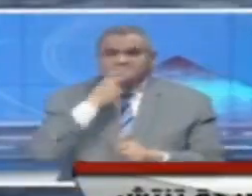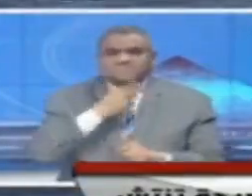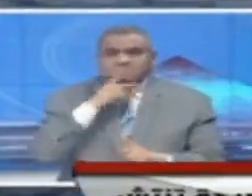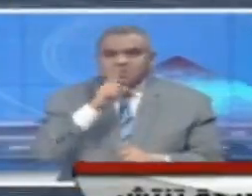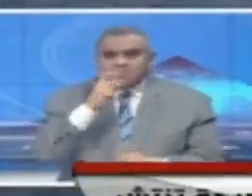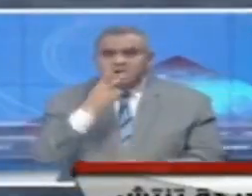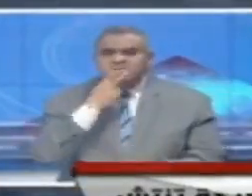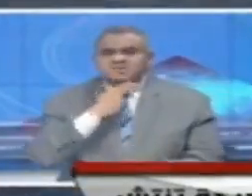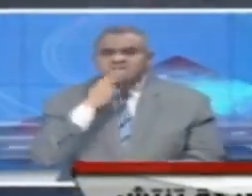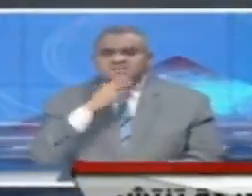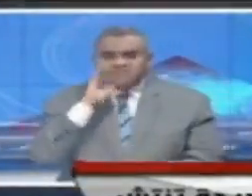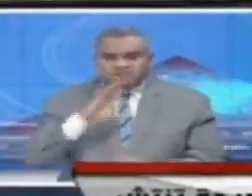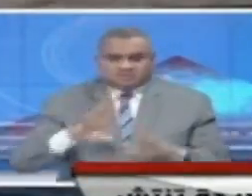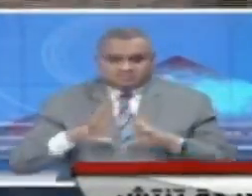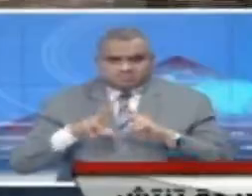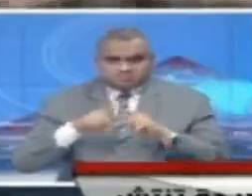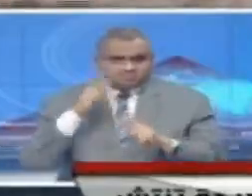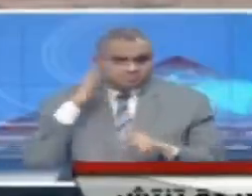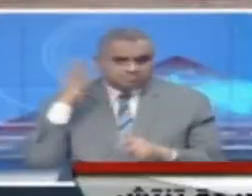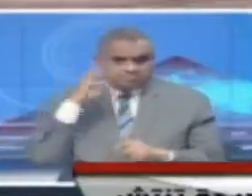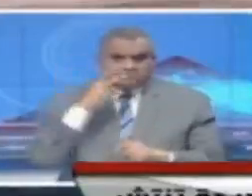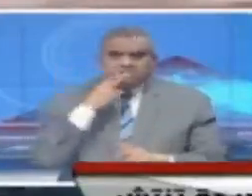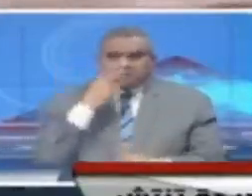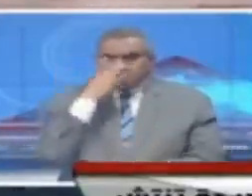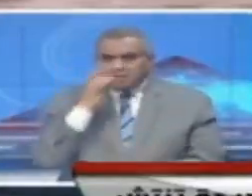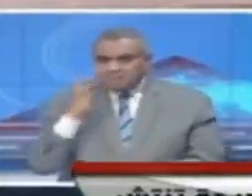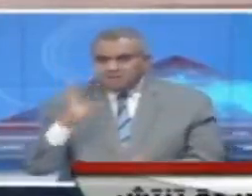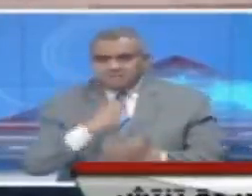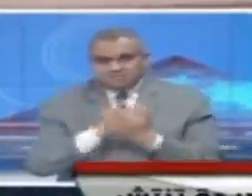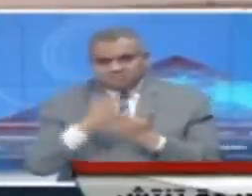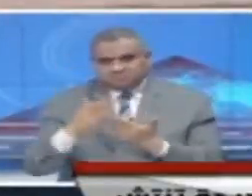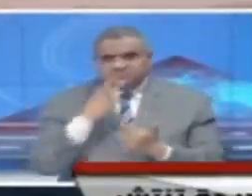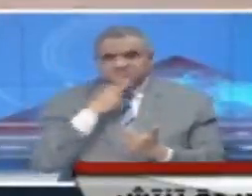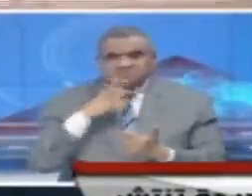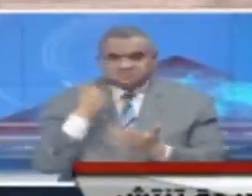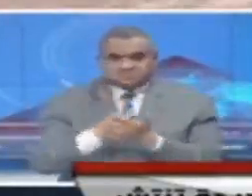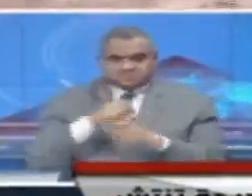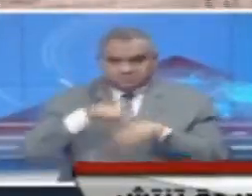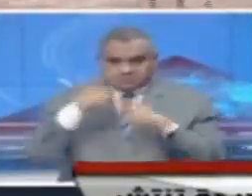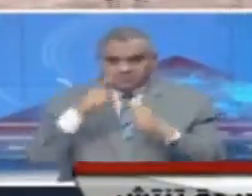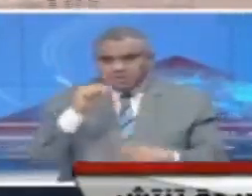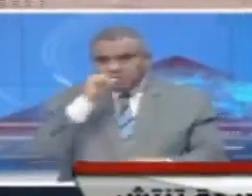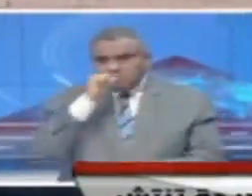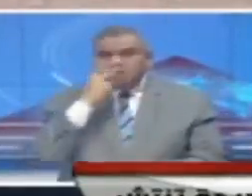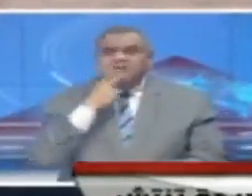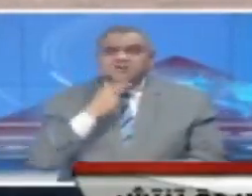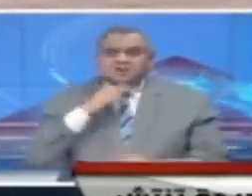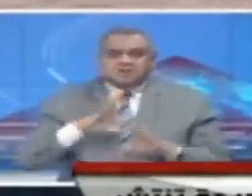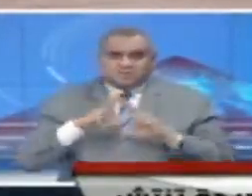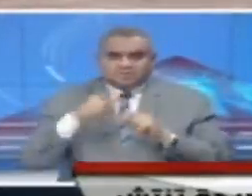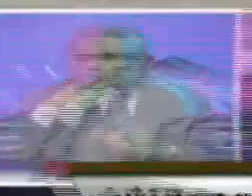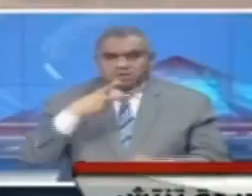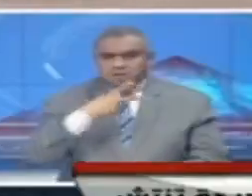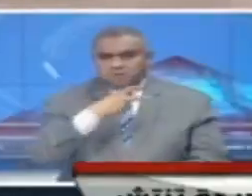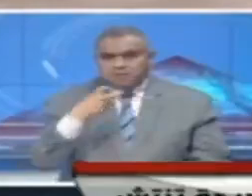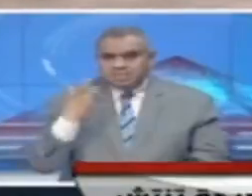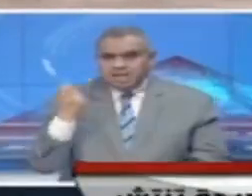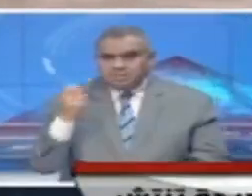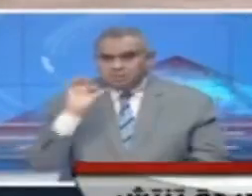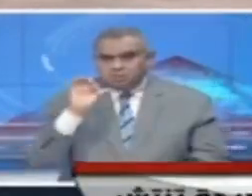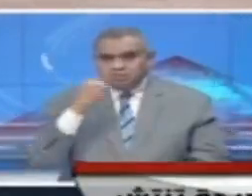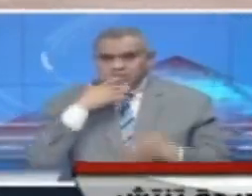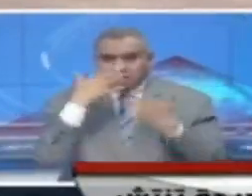نظيف للمواطنين ومعالجة مياه الصرف الصحي. ففي مجال مياه الشرب تم تنفيذ 295